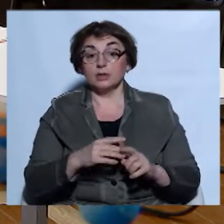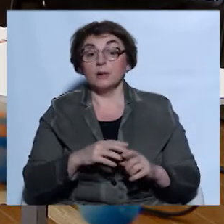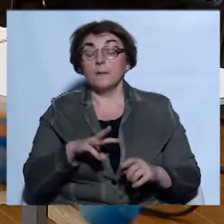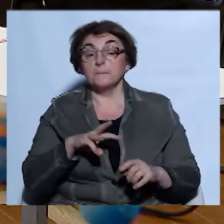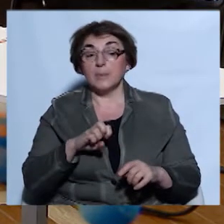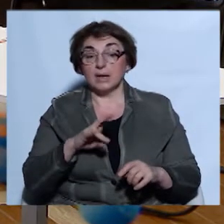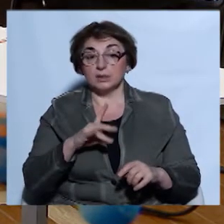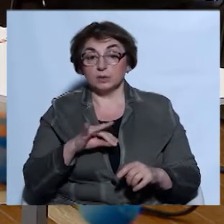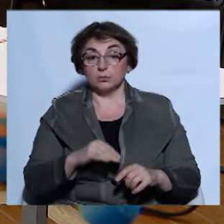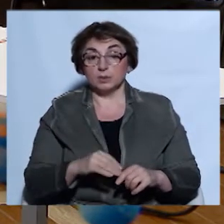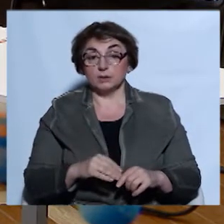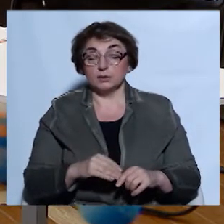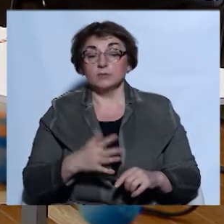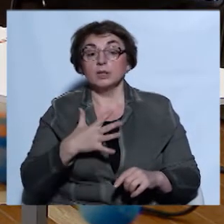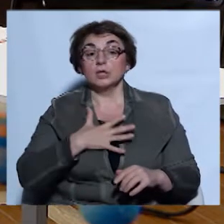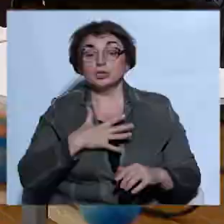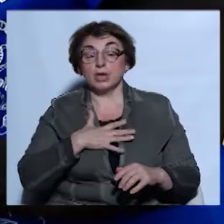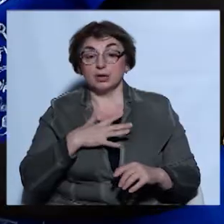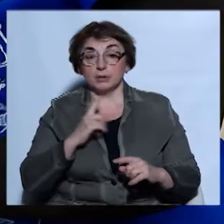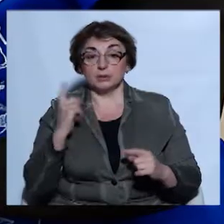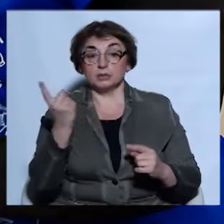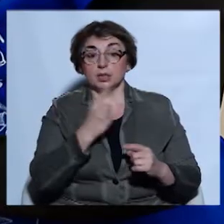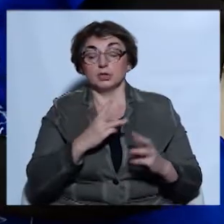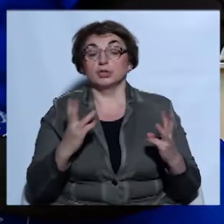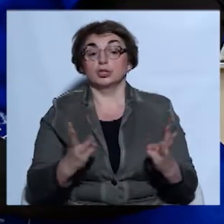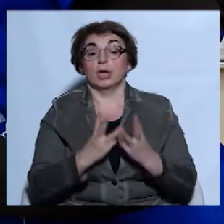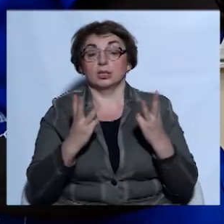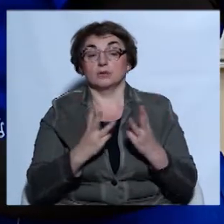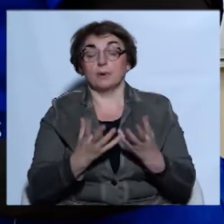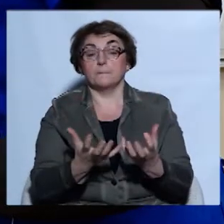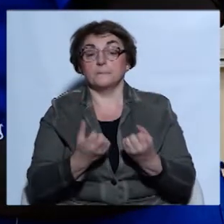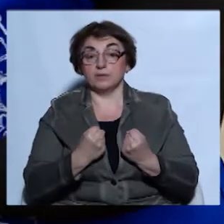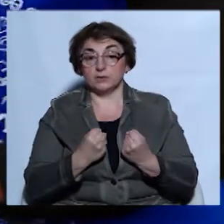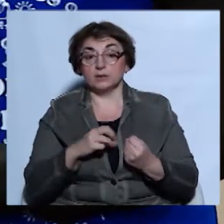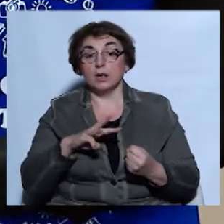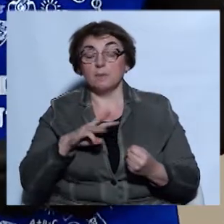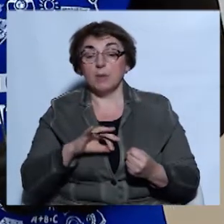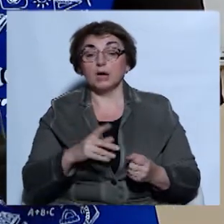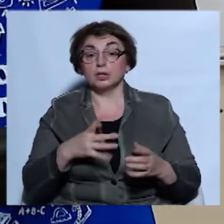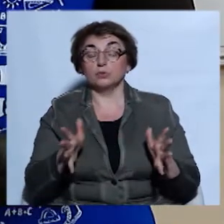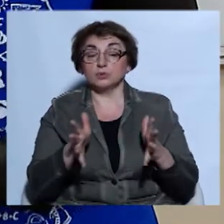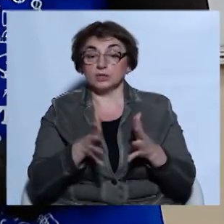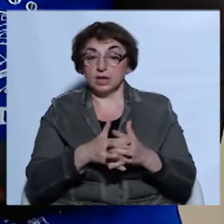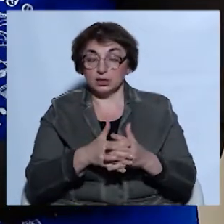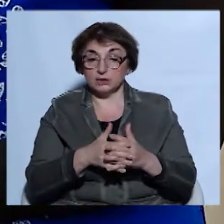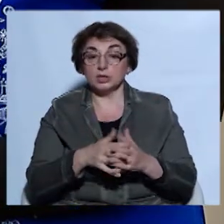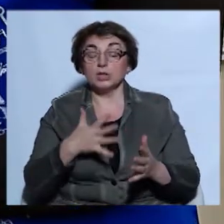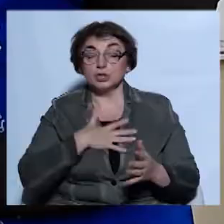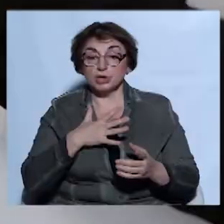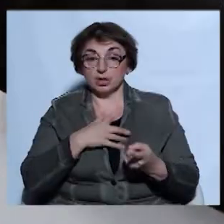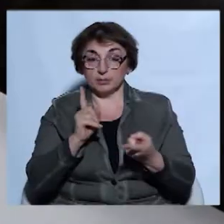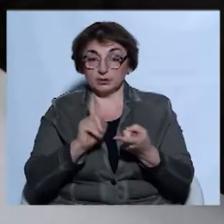მაგნიუმი ჟანგვადის არეში დაიწვა. მივიღეთ მაგნიუმის ნაერთი ჟანგვადთან